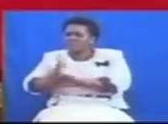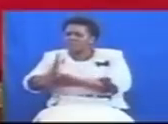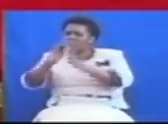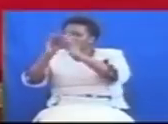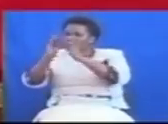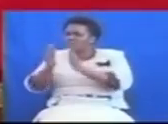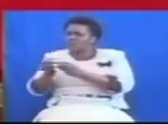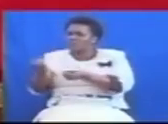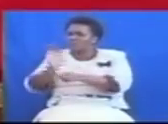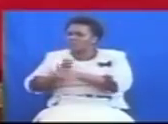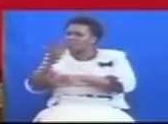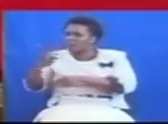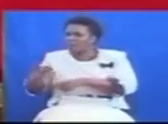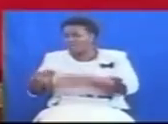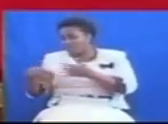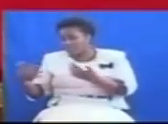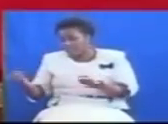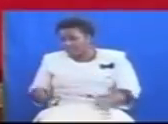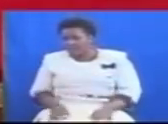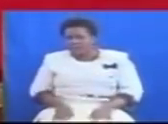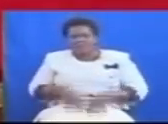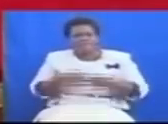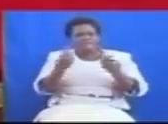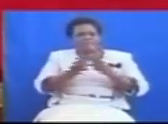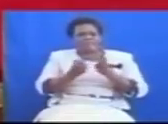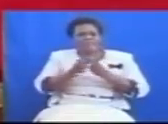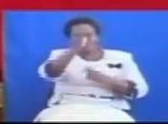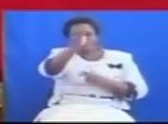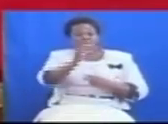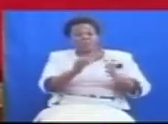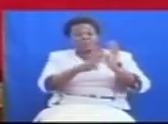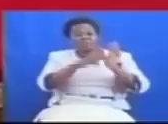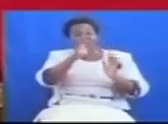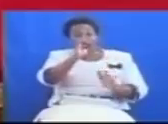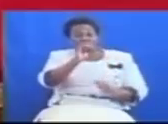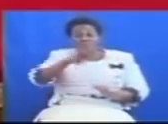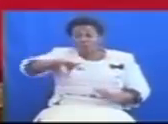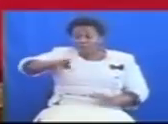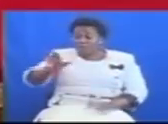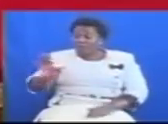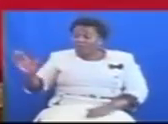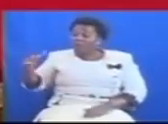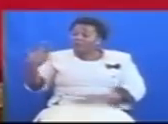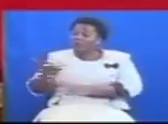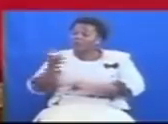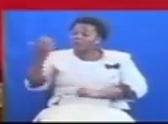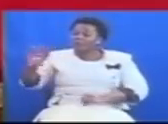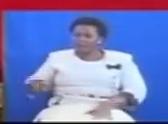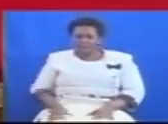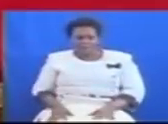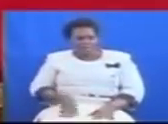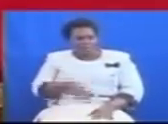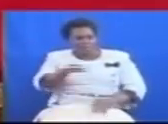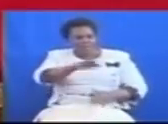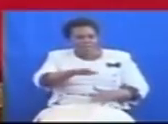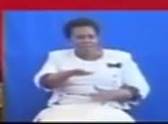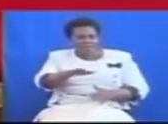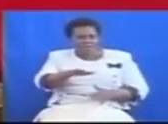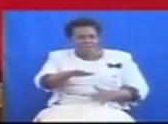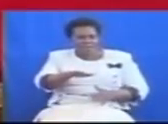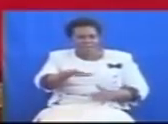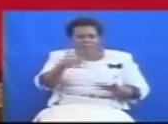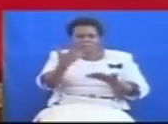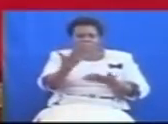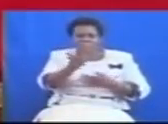Spika, 80% ya wakazi wa jimbo la Kibamba wanapata huduma ya maji. Maeneo ambayo hayapati maji kwa sasa ni maeneo ambayo yapo kwenye miinuko